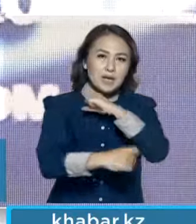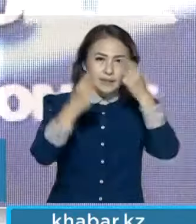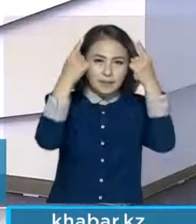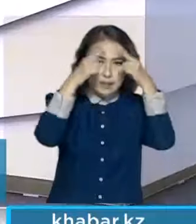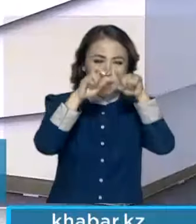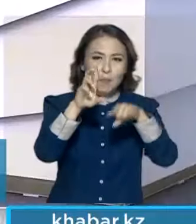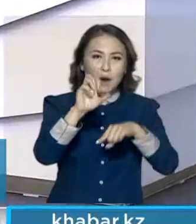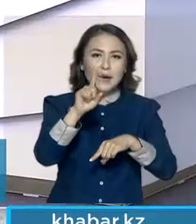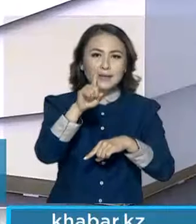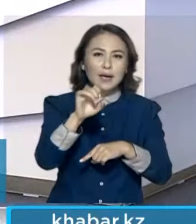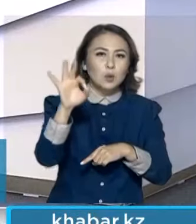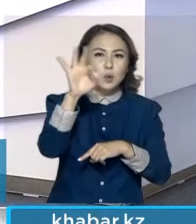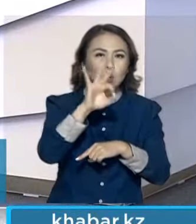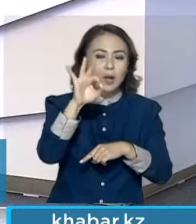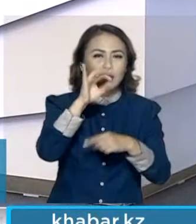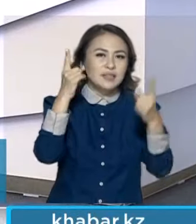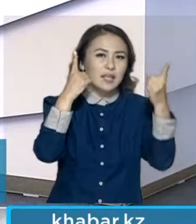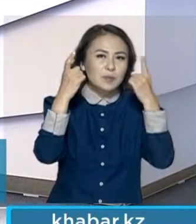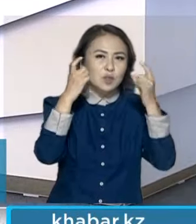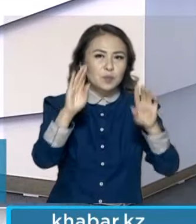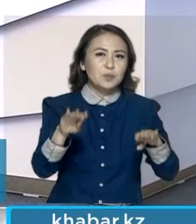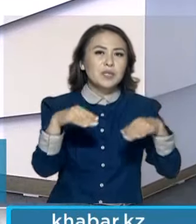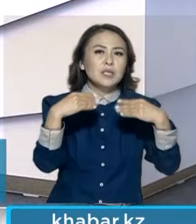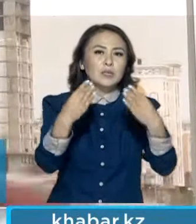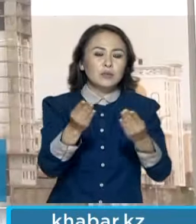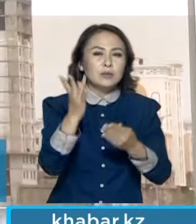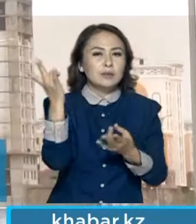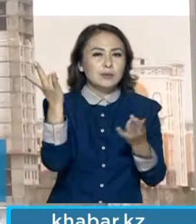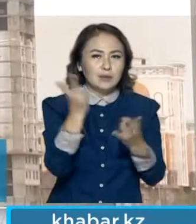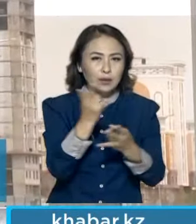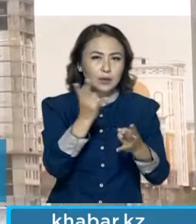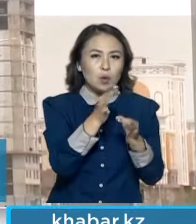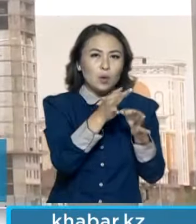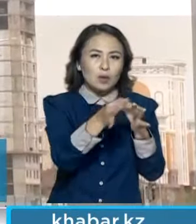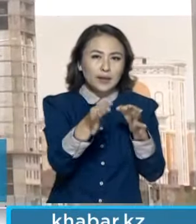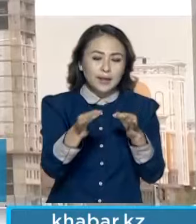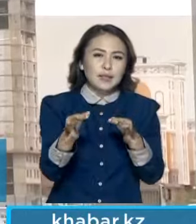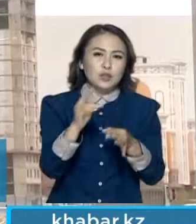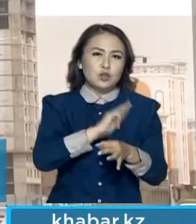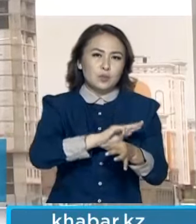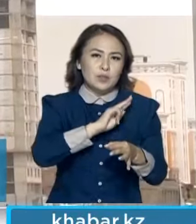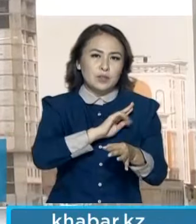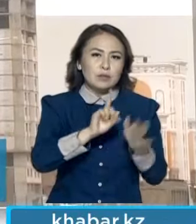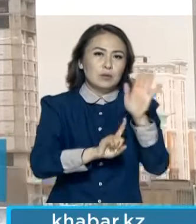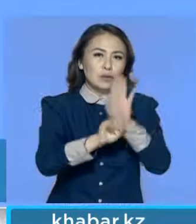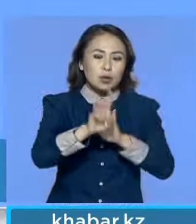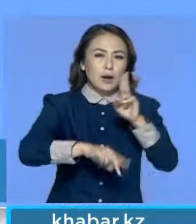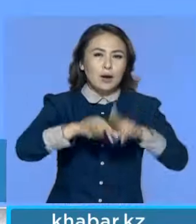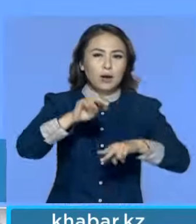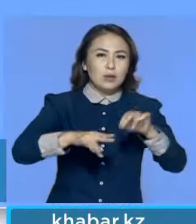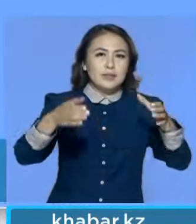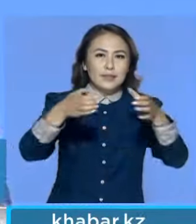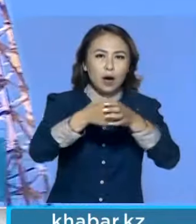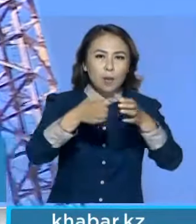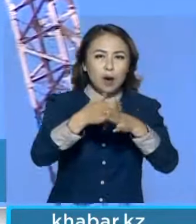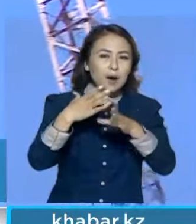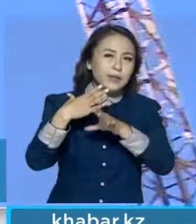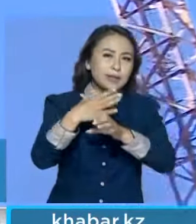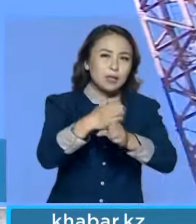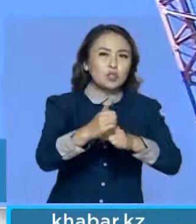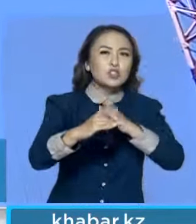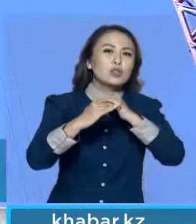материалдық техникалық базасы туралы мәліметті тапсырыс берушіге ұсынуы тиіс. Сондай-ақ өзге өңірлерден келіп жұмыс істейтін құрылыс компанияларын азайту